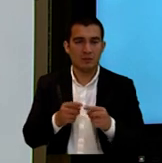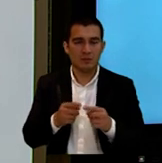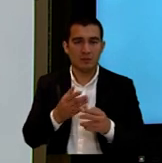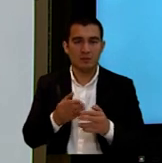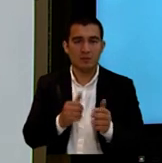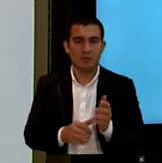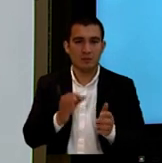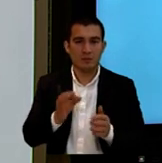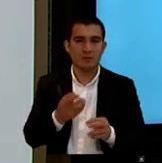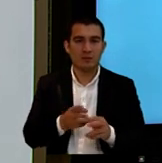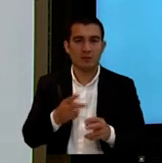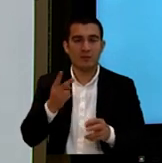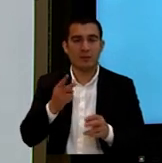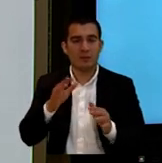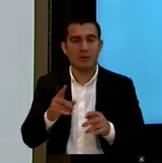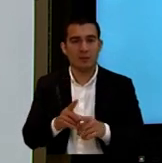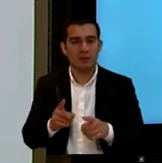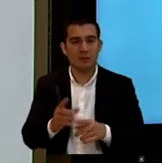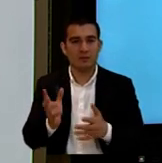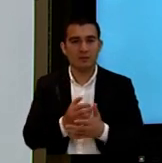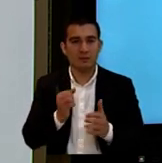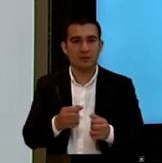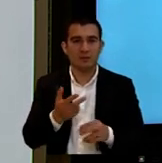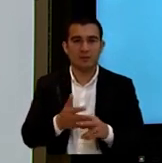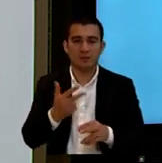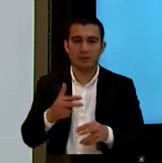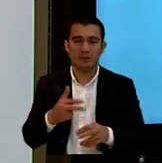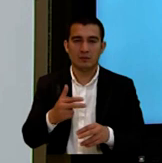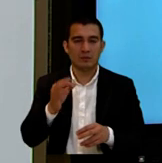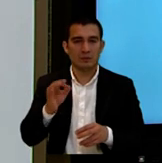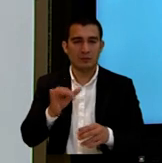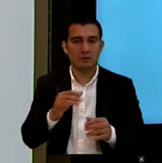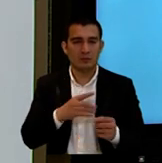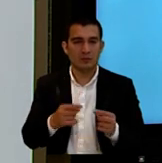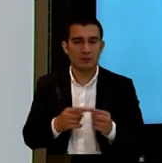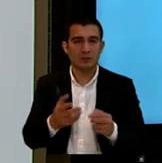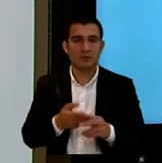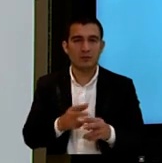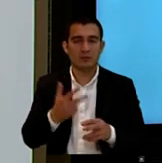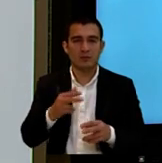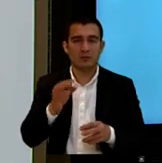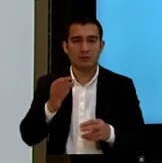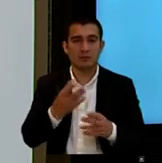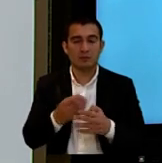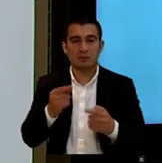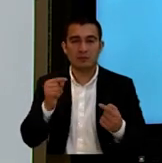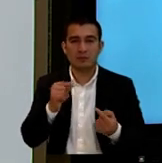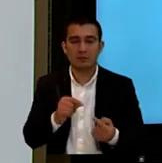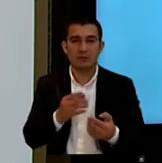burchagini topib olishimiz mumkin. 30 gradusga teng. Endi 30 gradusli burchak qarshisidagi